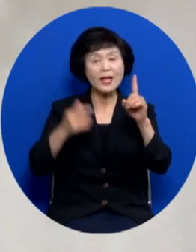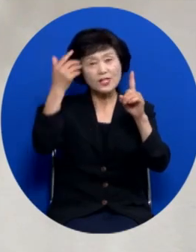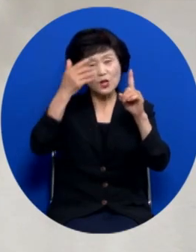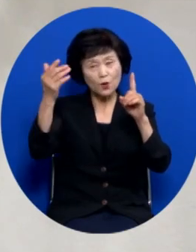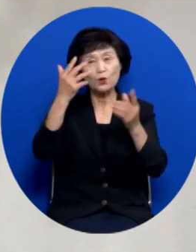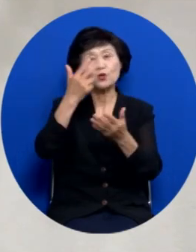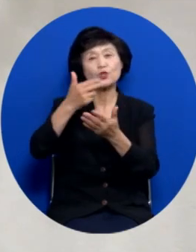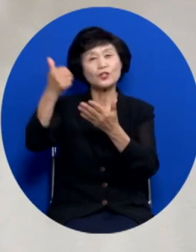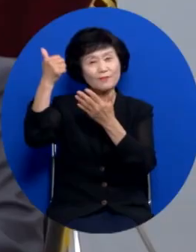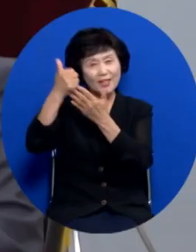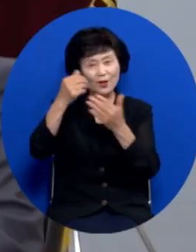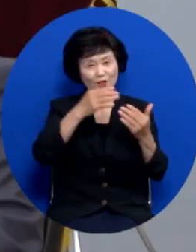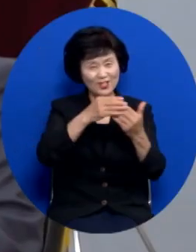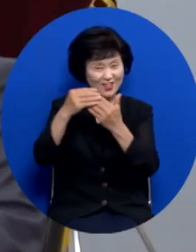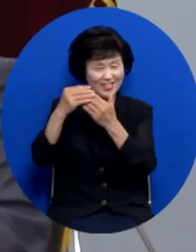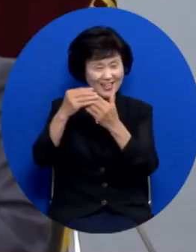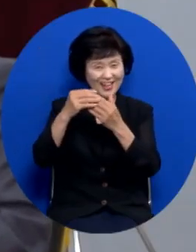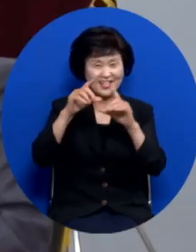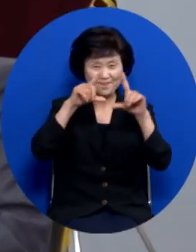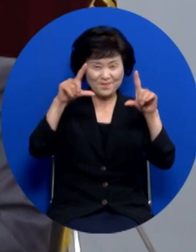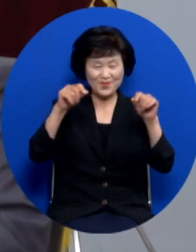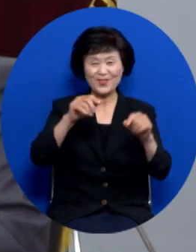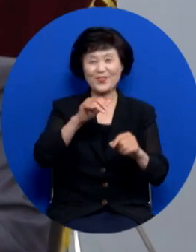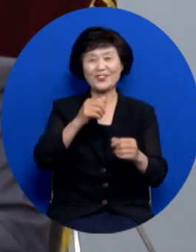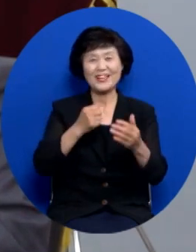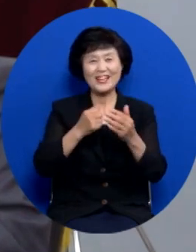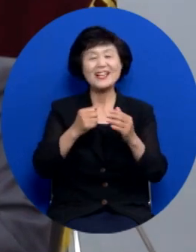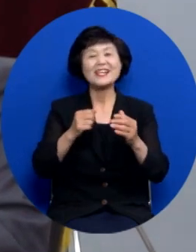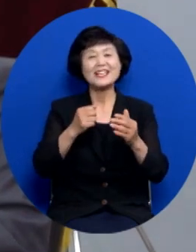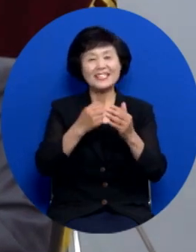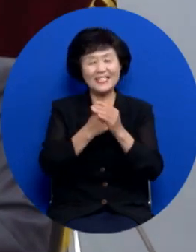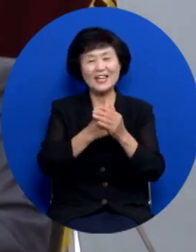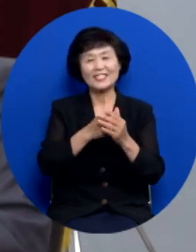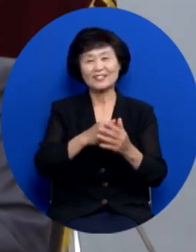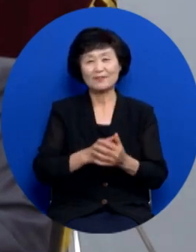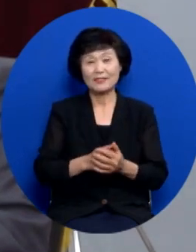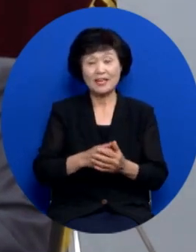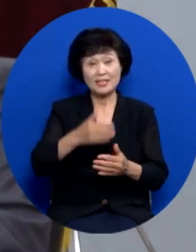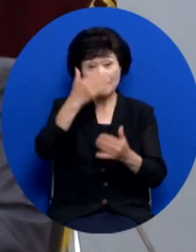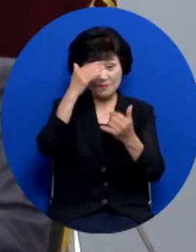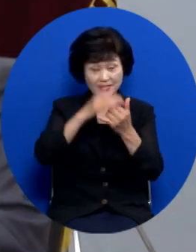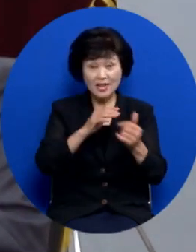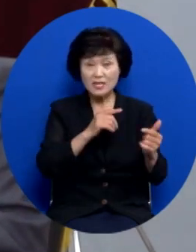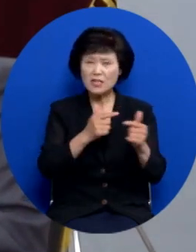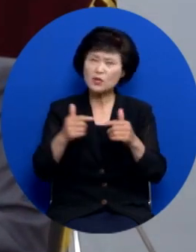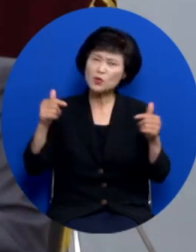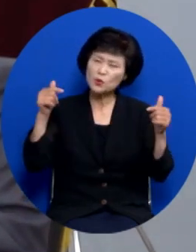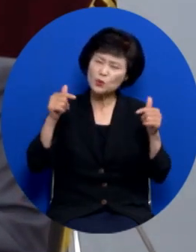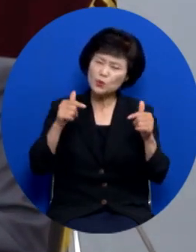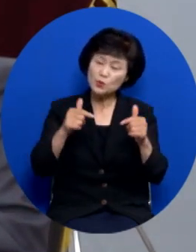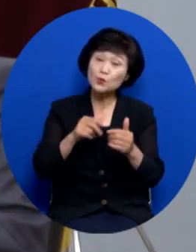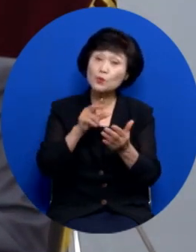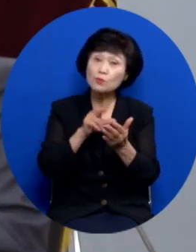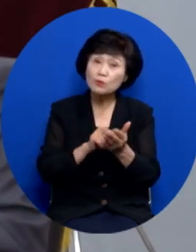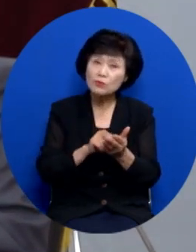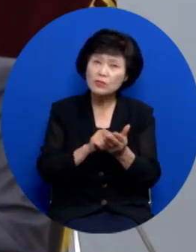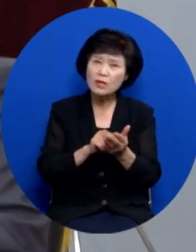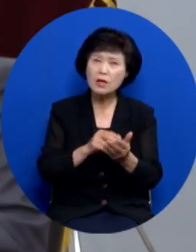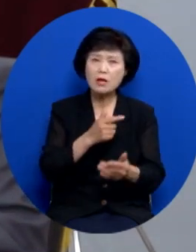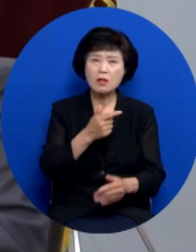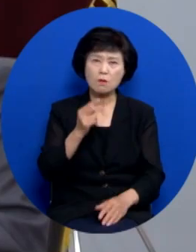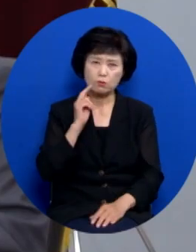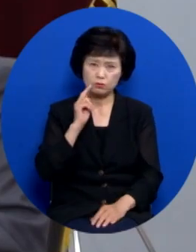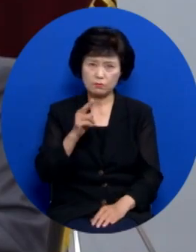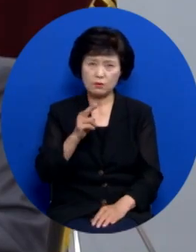정했습니다. 우리 사회가 가지고 있는 문제죠. 다음 세대가 줄고 있는 문제에 대해서 굉장히